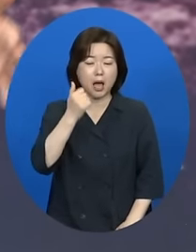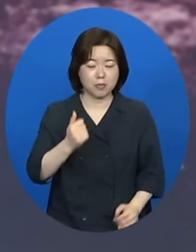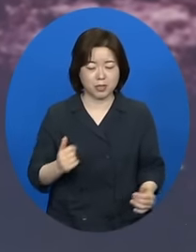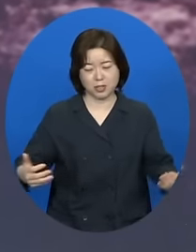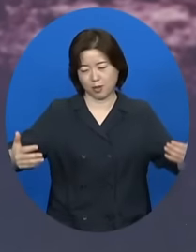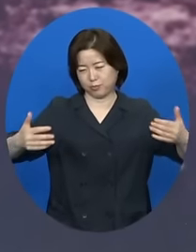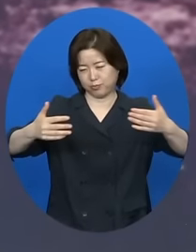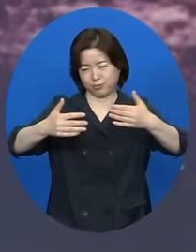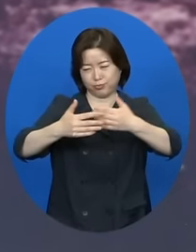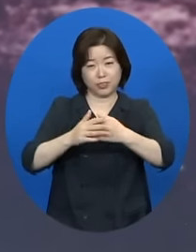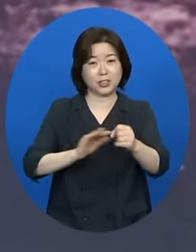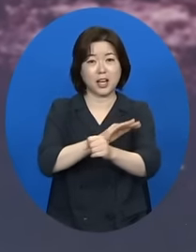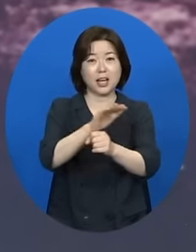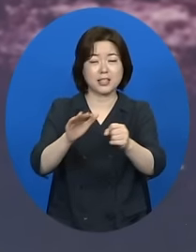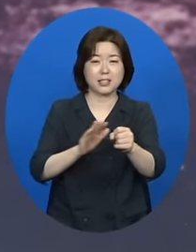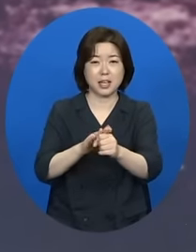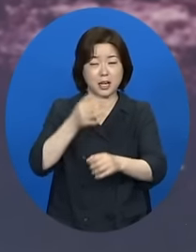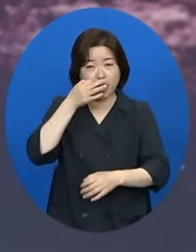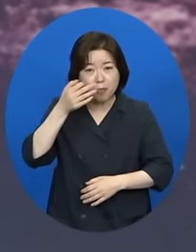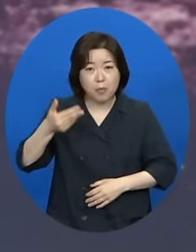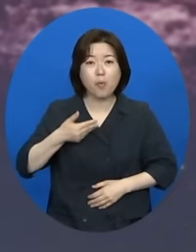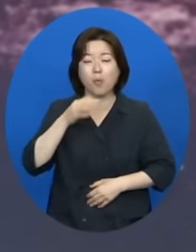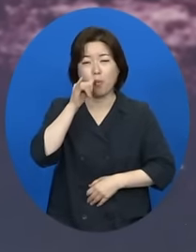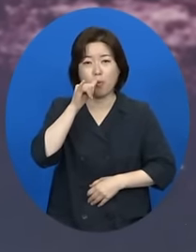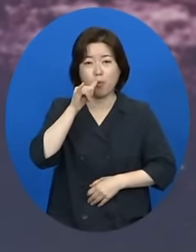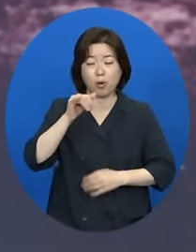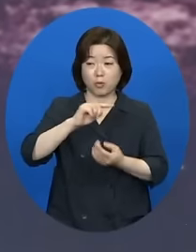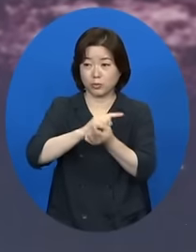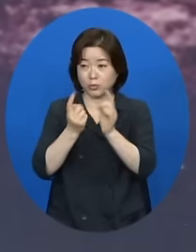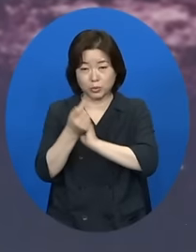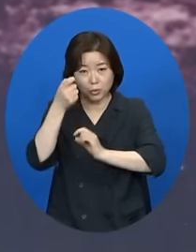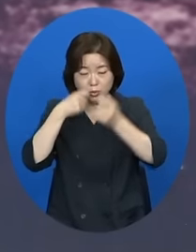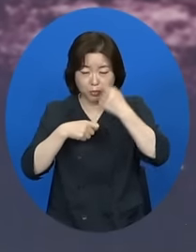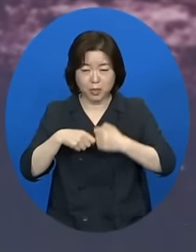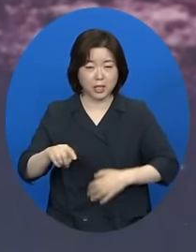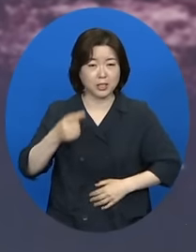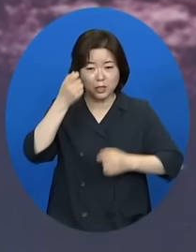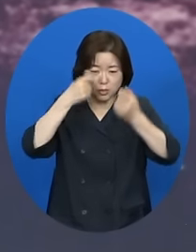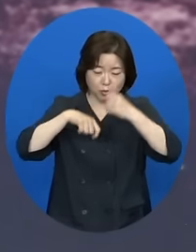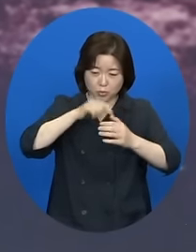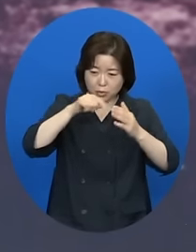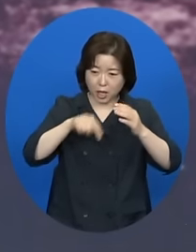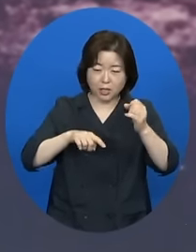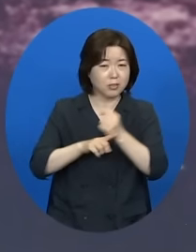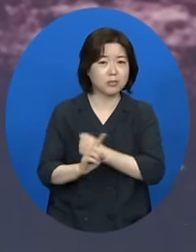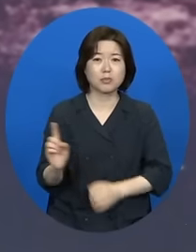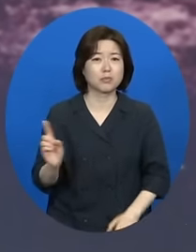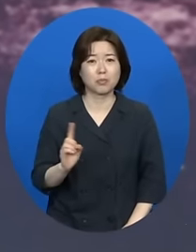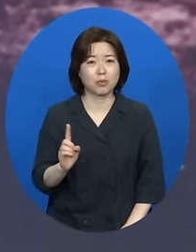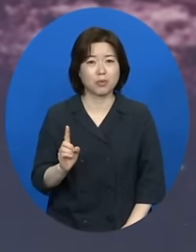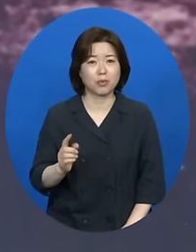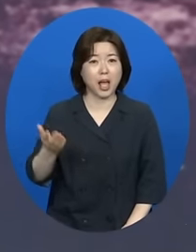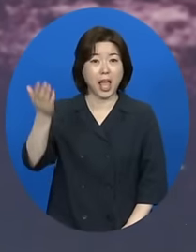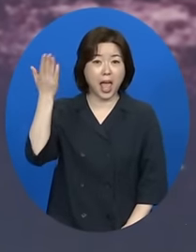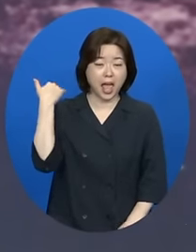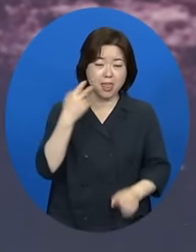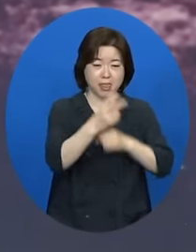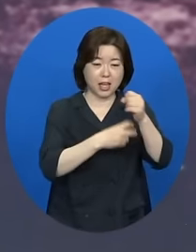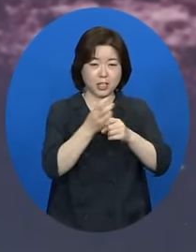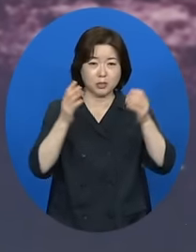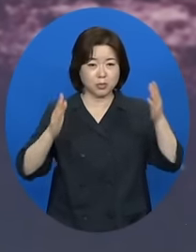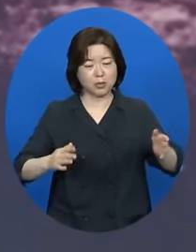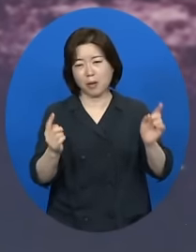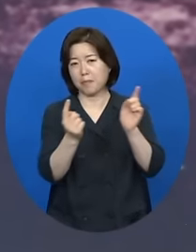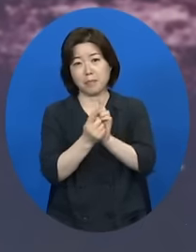그 사랑을 보여주고 있어요. 그들은 펑펑 우는데 그 눈물 안에 무엇이 담겨 있었을까요? 지난 20년 동안 보지